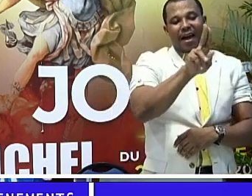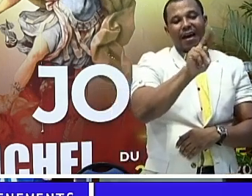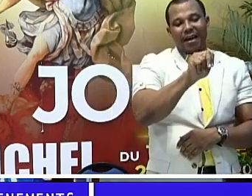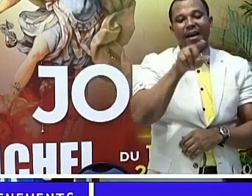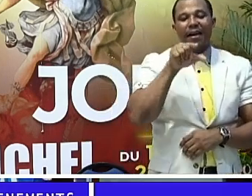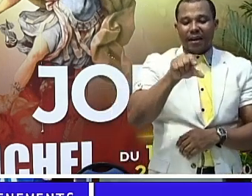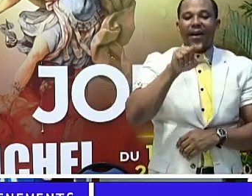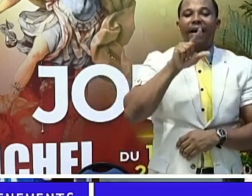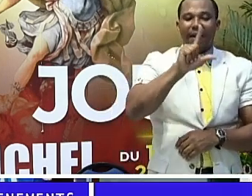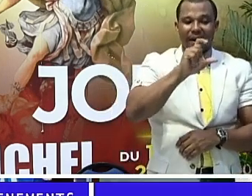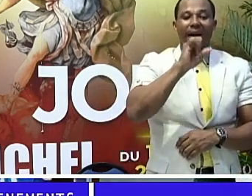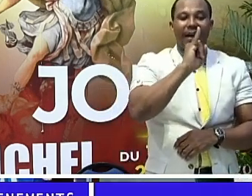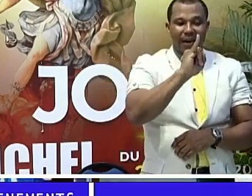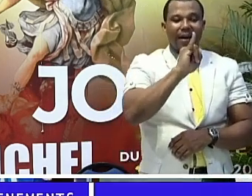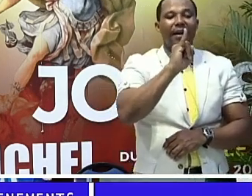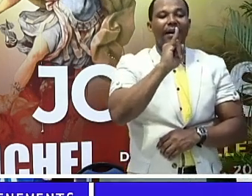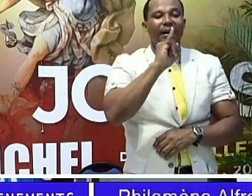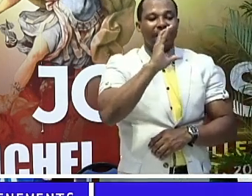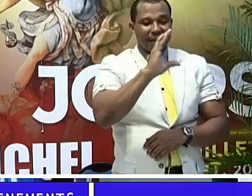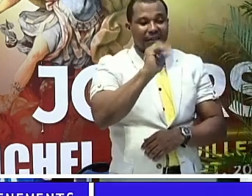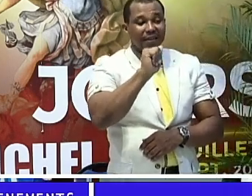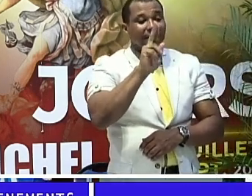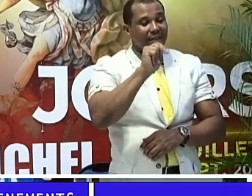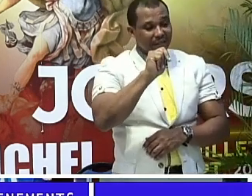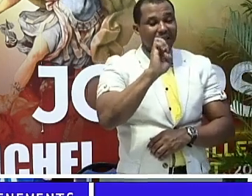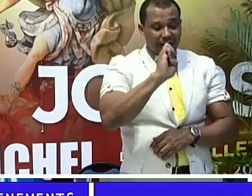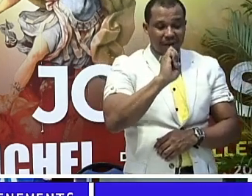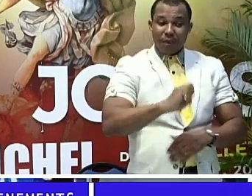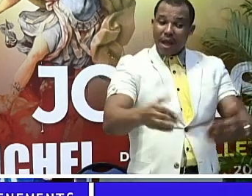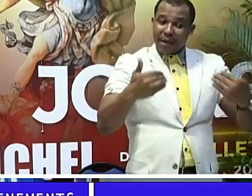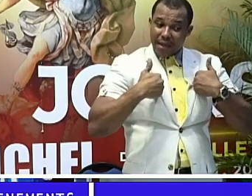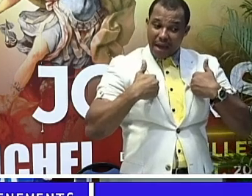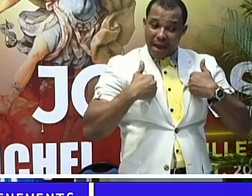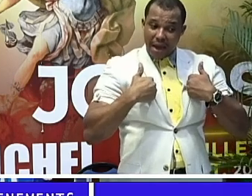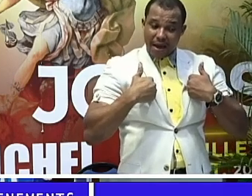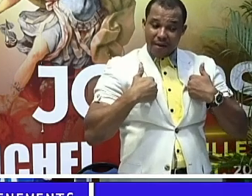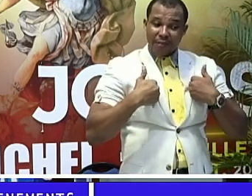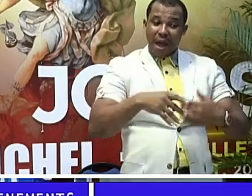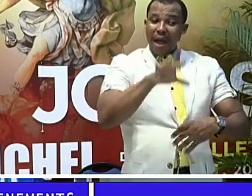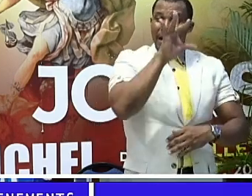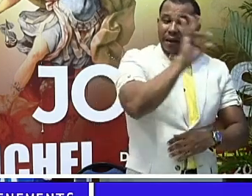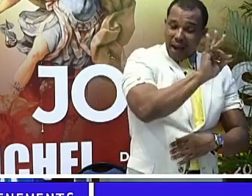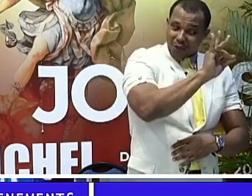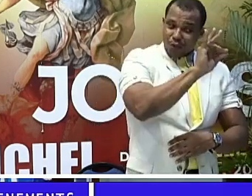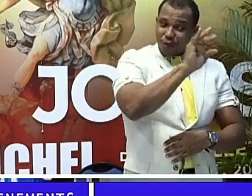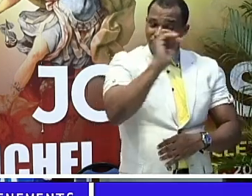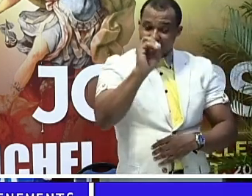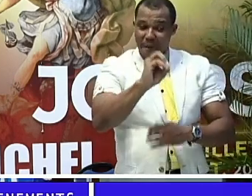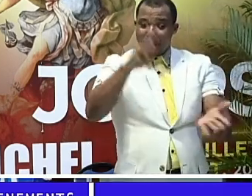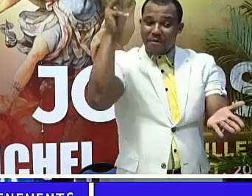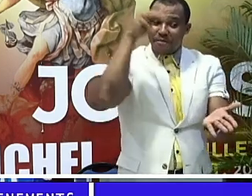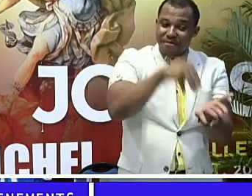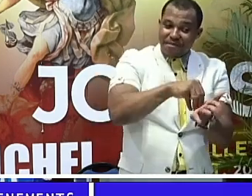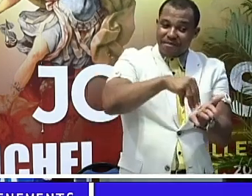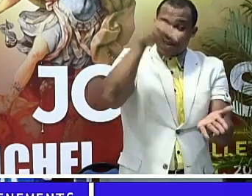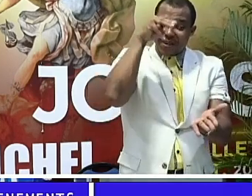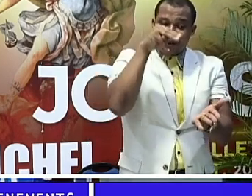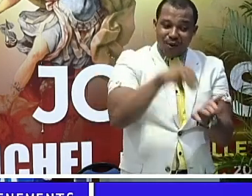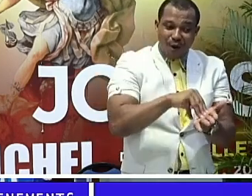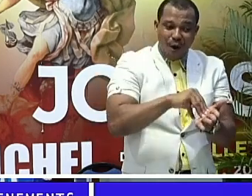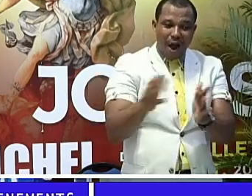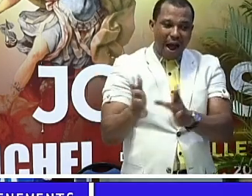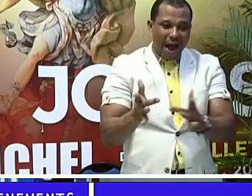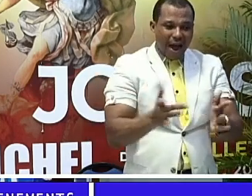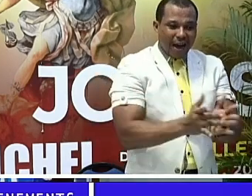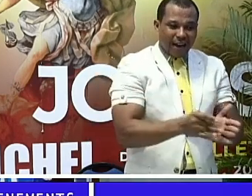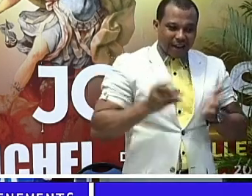environ 80 millions chrétiens anglicans à travers le monde. Et en Haïti, gen